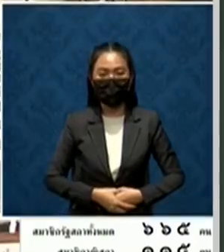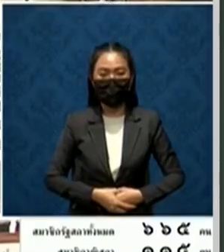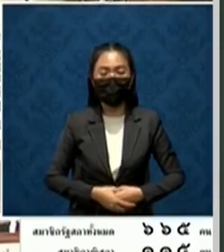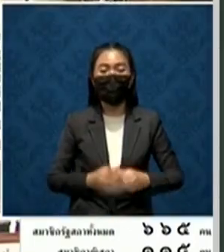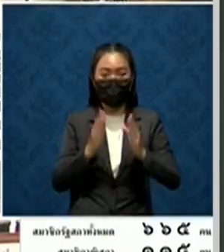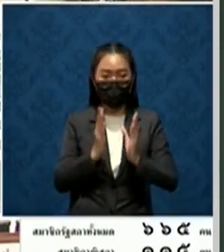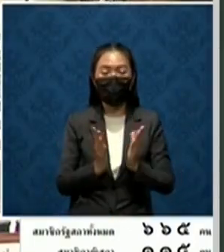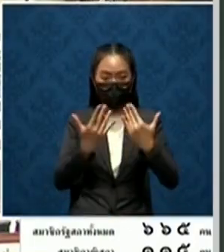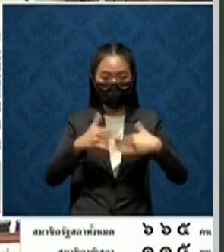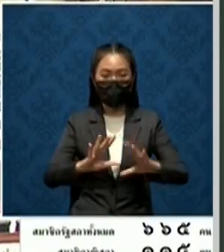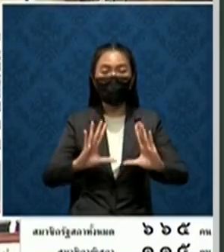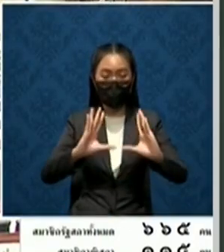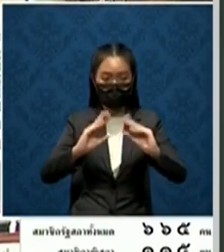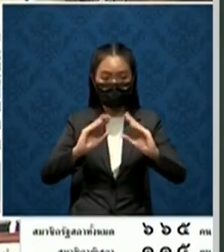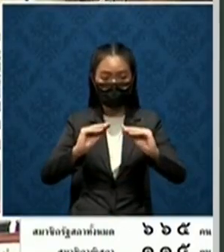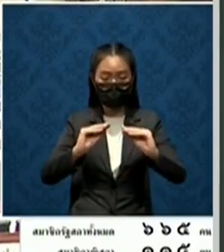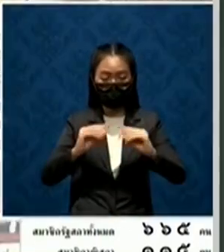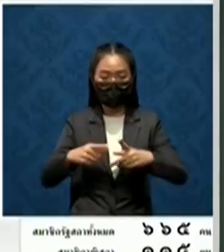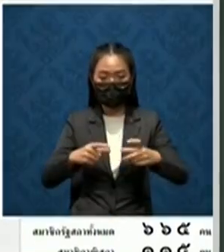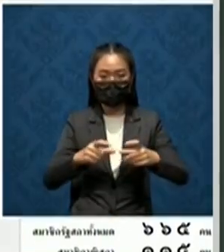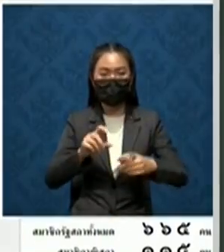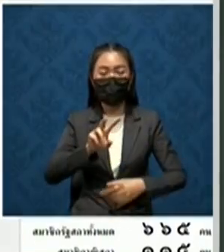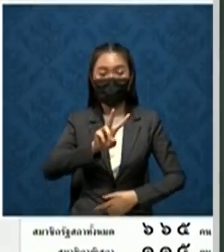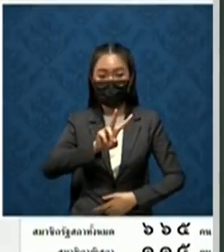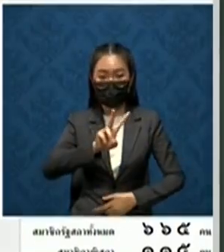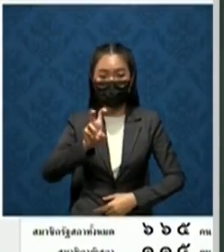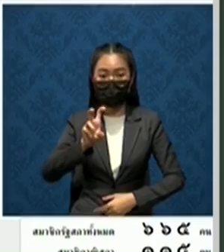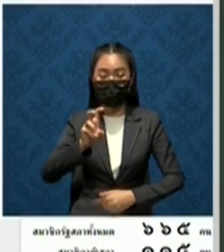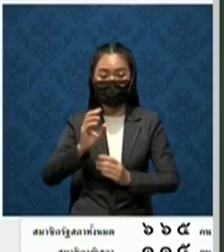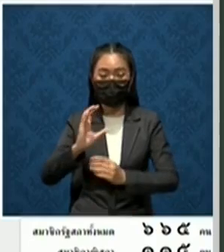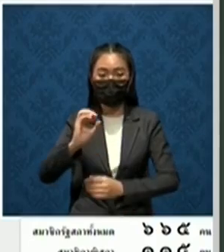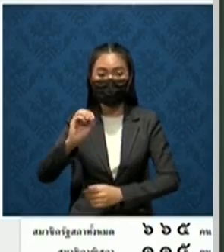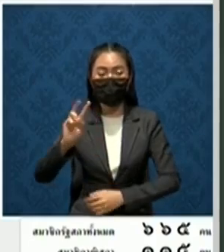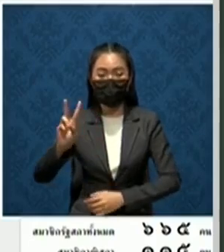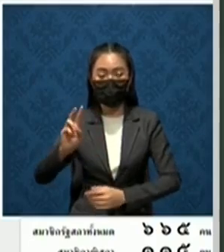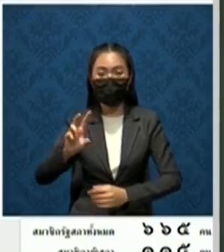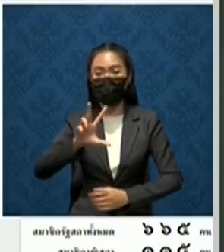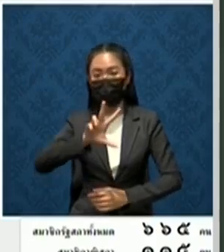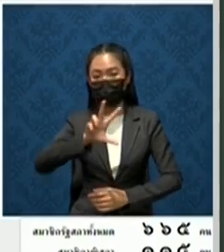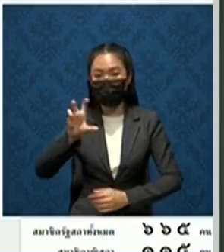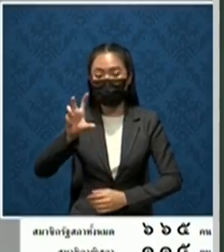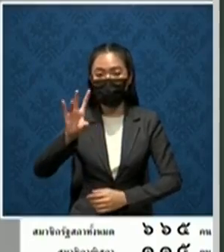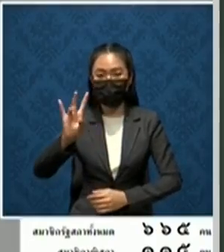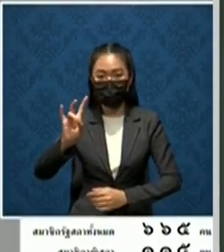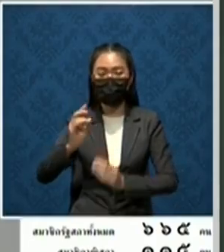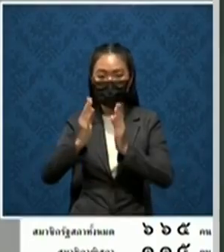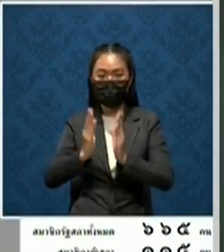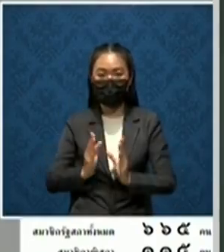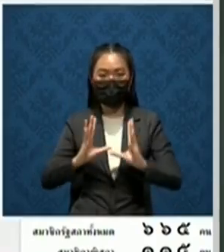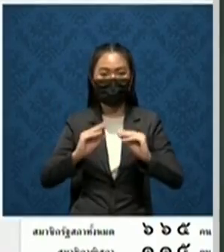กันถึงขนาดว่าไม่ทำแล้วจะเป็นจะตายแต่มันมีบางเรื่องที่อาจจะเหลืออยู่สักประมาณ 2-3